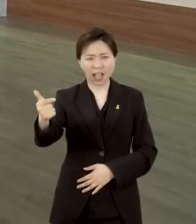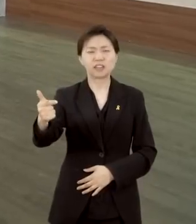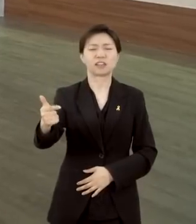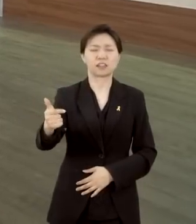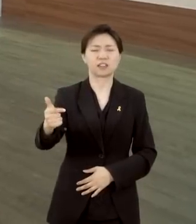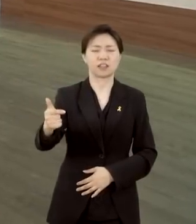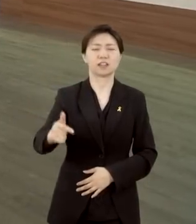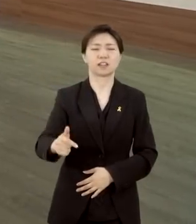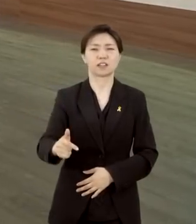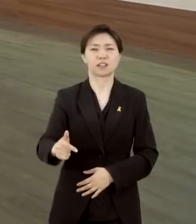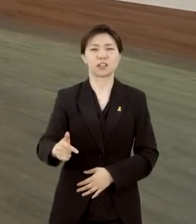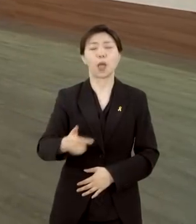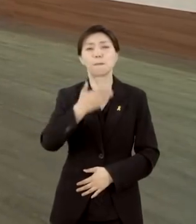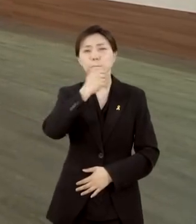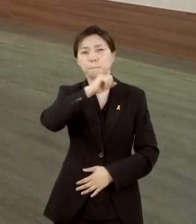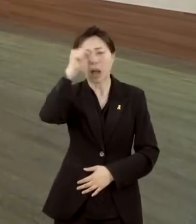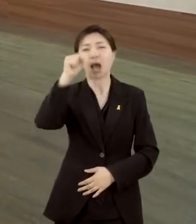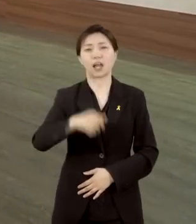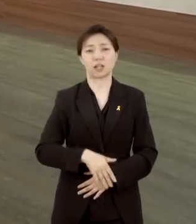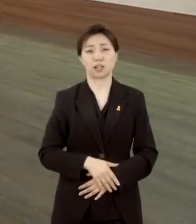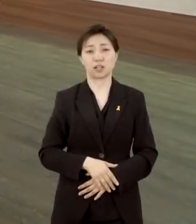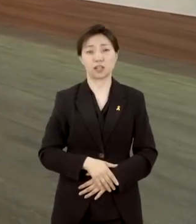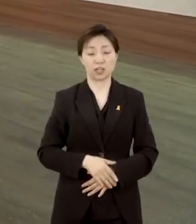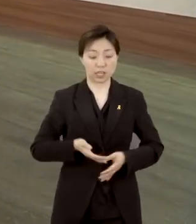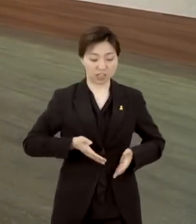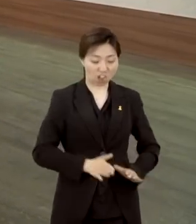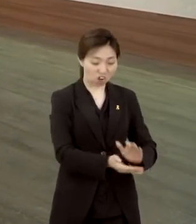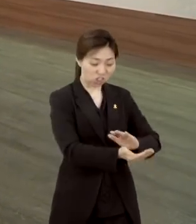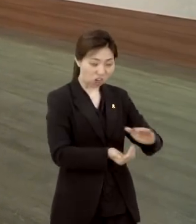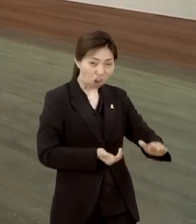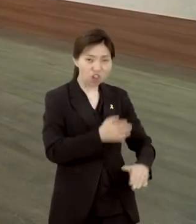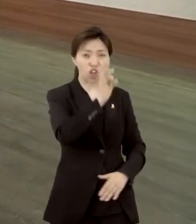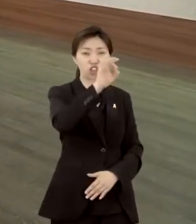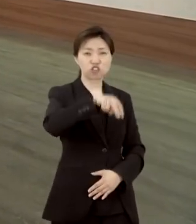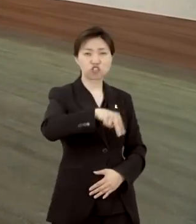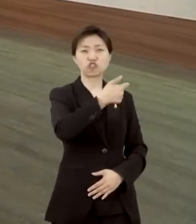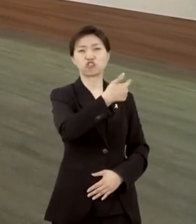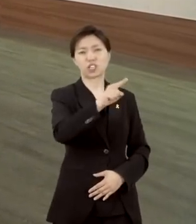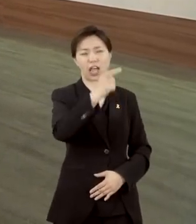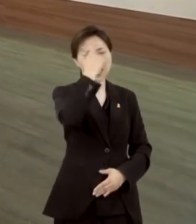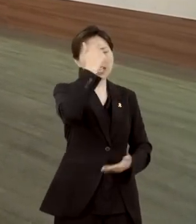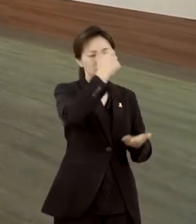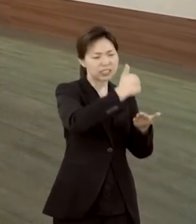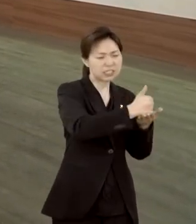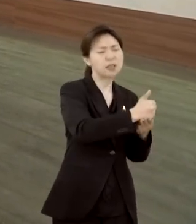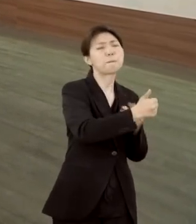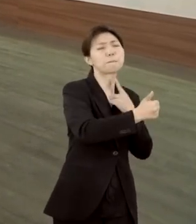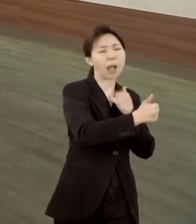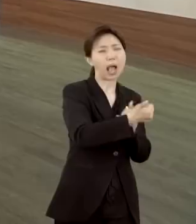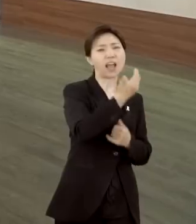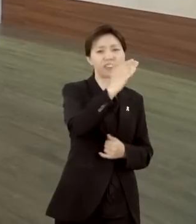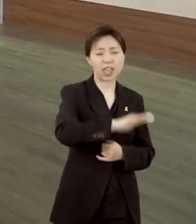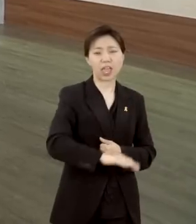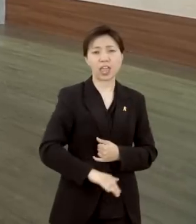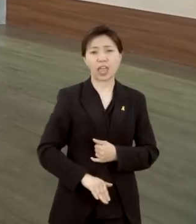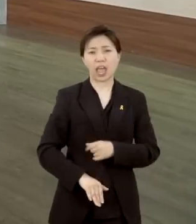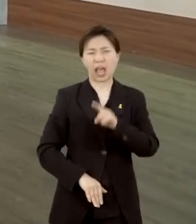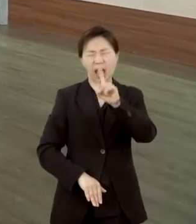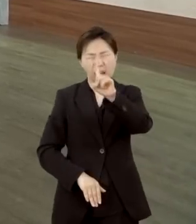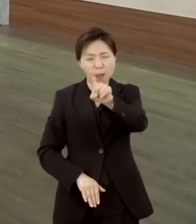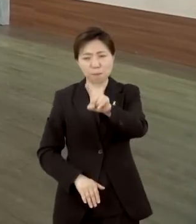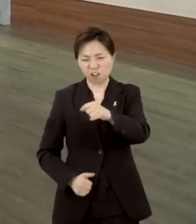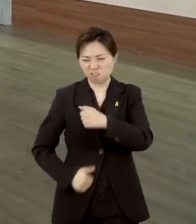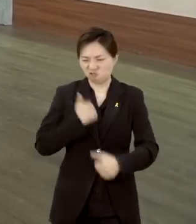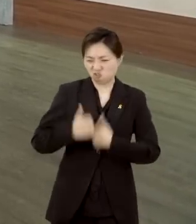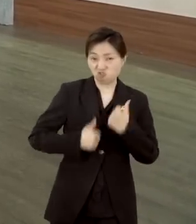전생에 가서 부처님 시대 때 윤아 스님이었다가 그 한 번의 분노와 한 번의 그